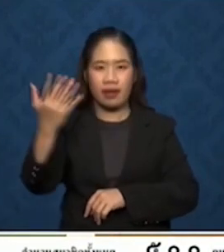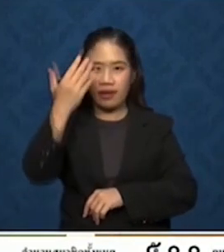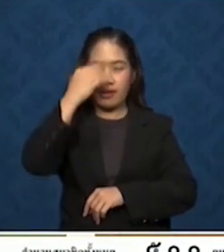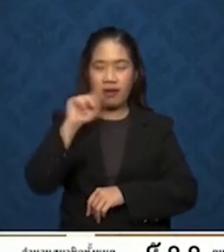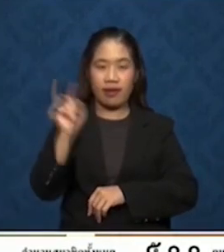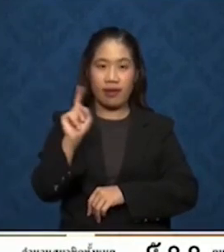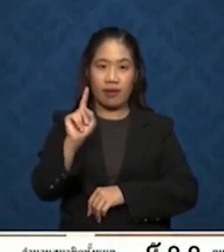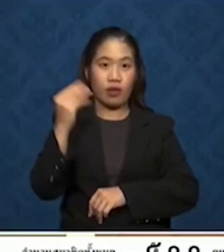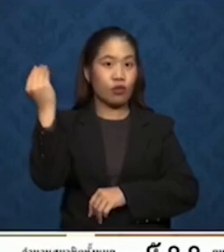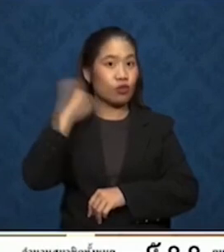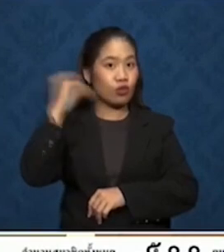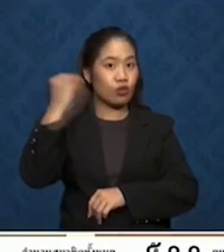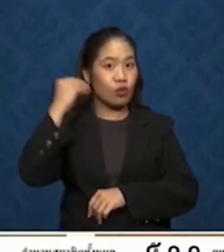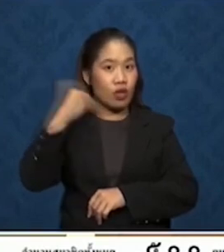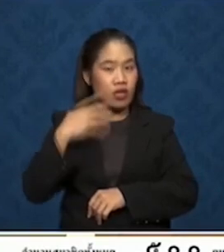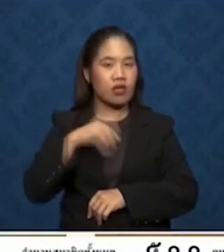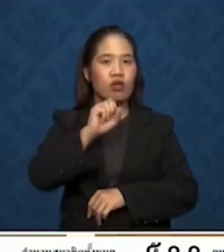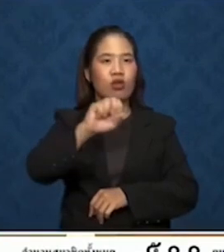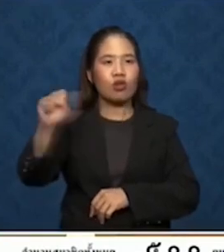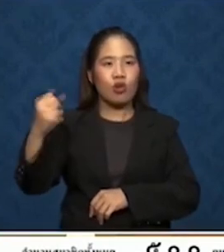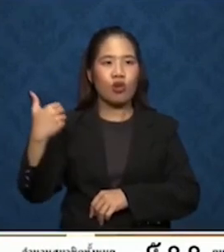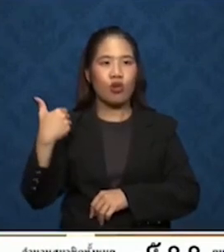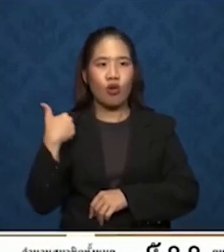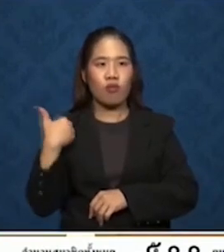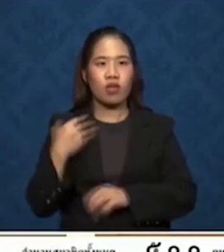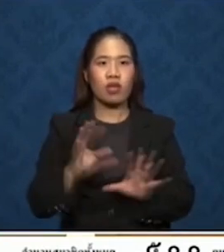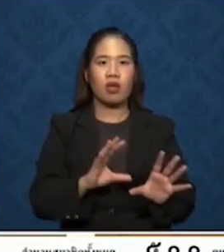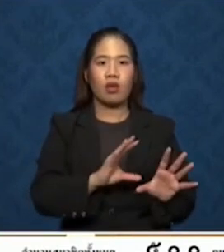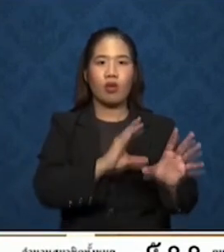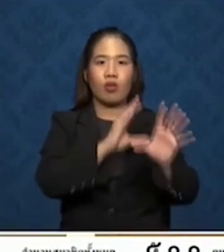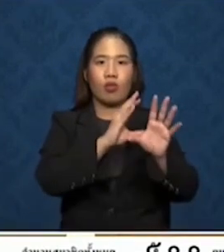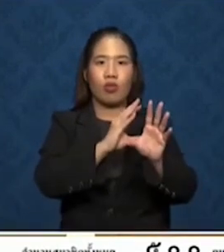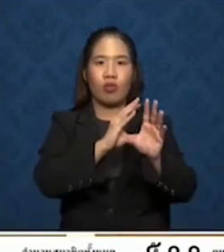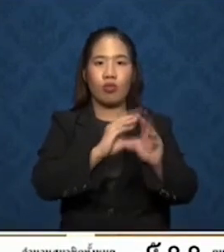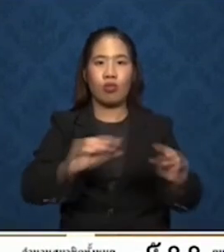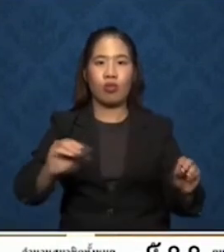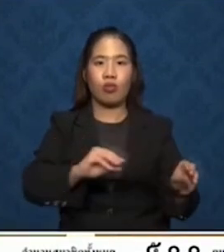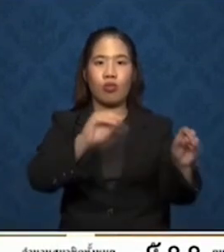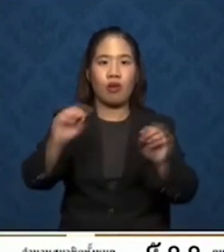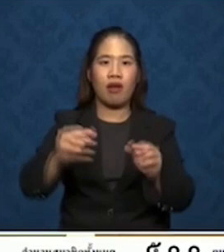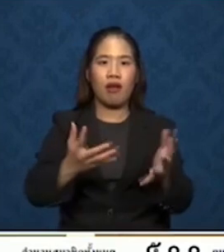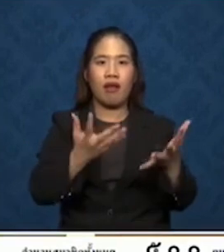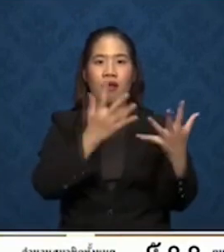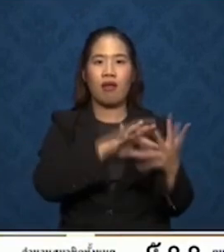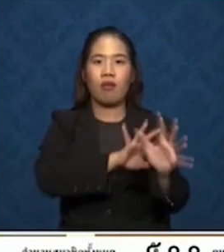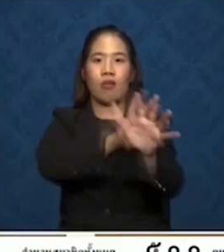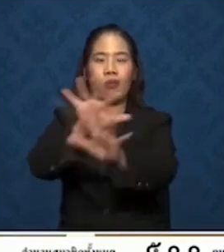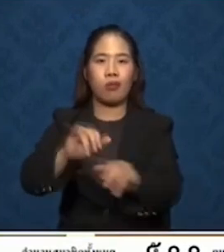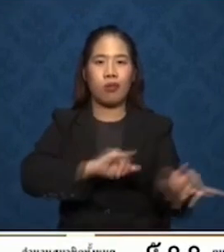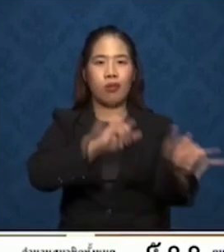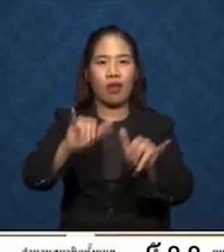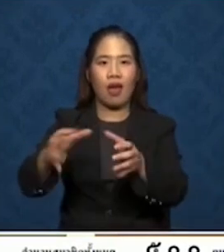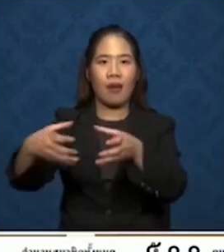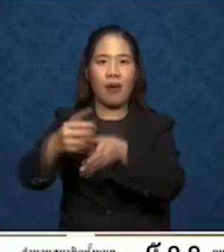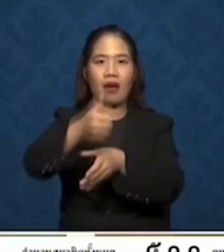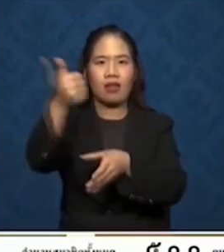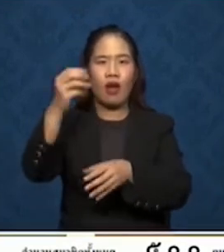นี้ก็นะครับสสเองก็ไหลไปอยู่พรรคอื่นคะแนนเสียงพรรคท่าเองก็น้อยลงไปเยอะๆทุกวันนะครับลองลองลองอะไรใหม่ๆบ้างดีกว่า